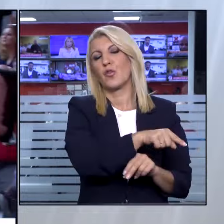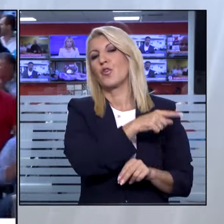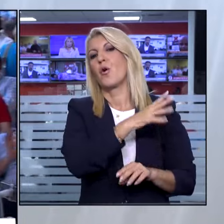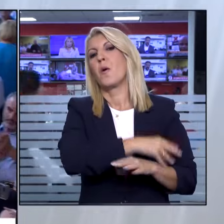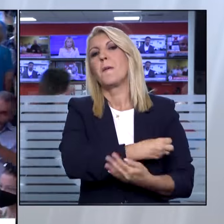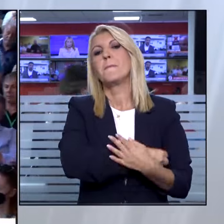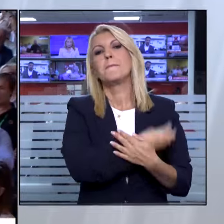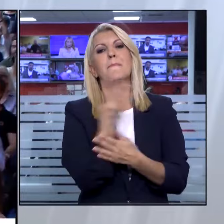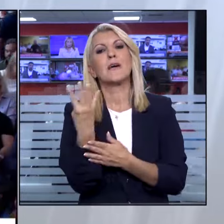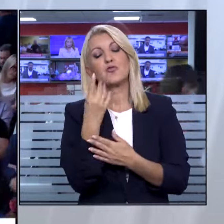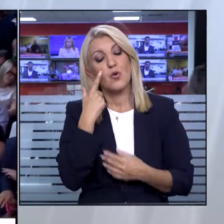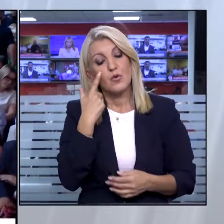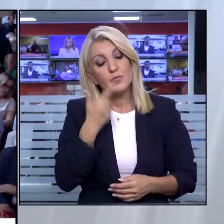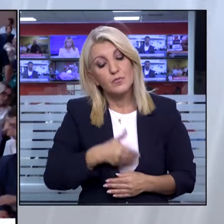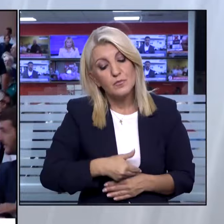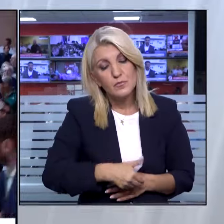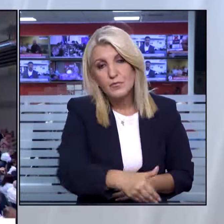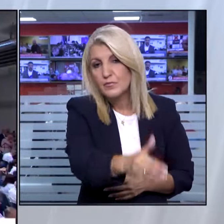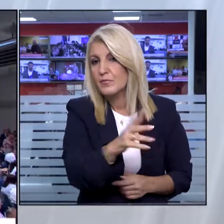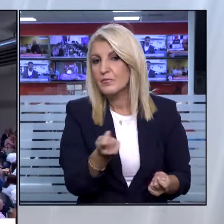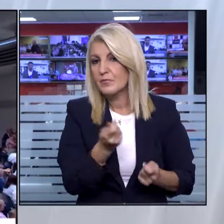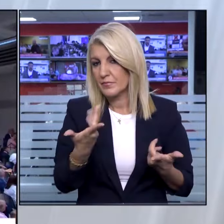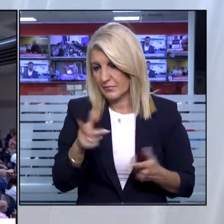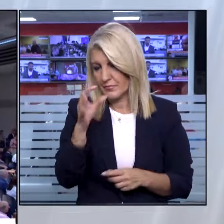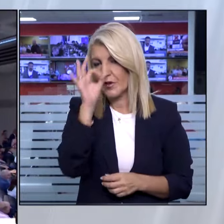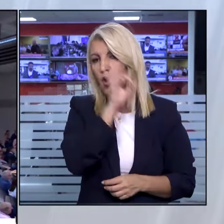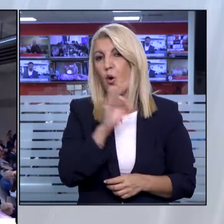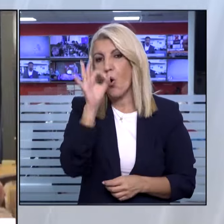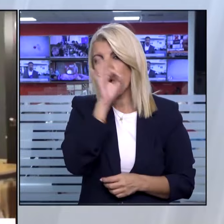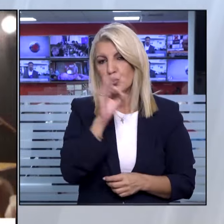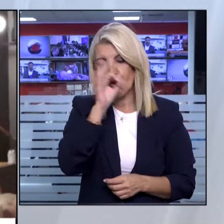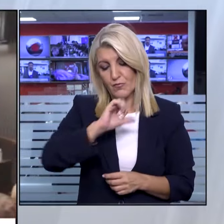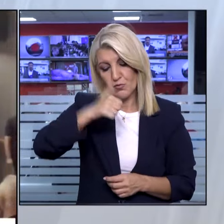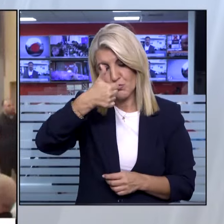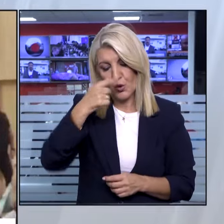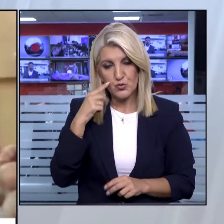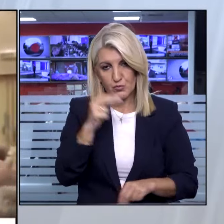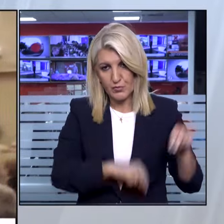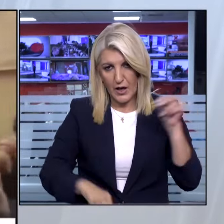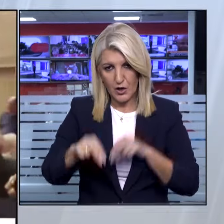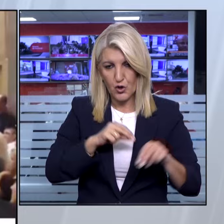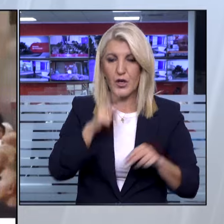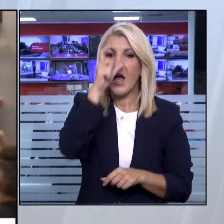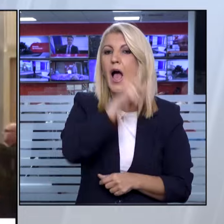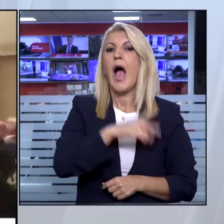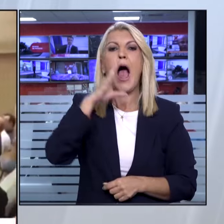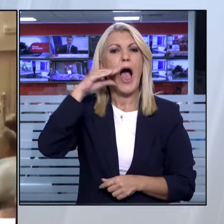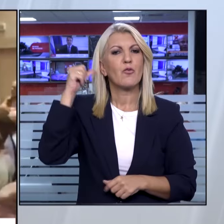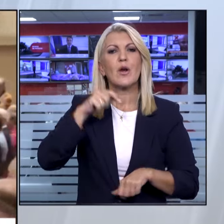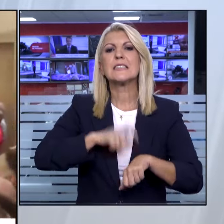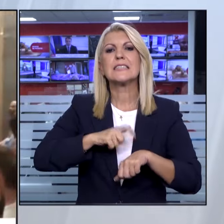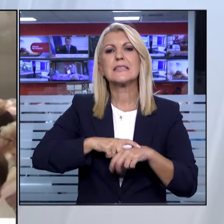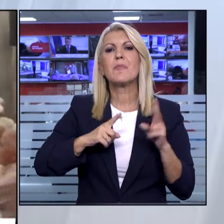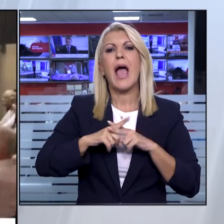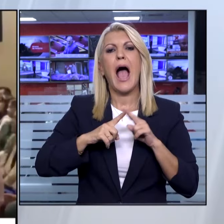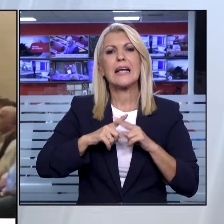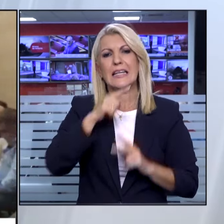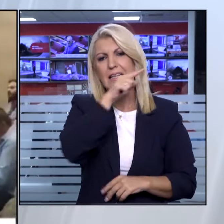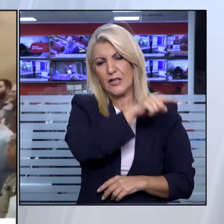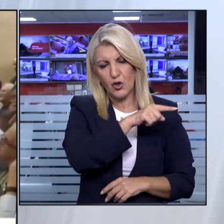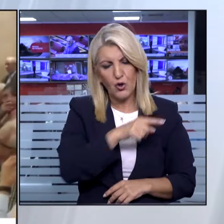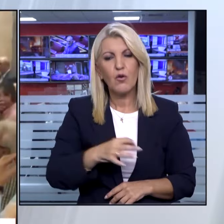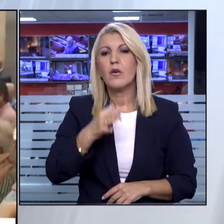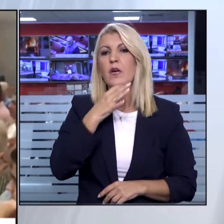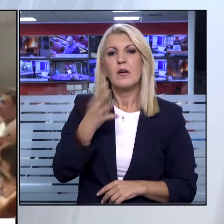αρχές Οκτωβρίου, χωρίς πάντως να εκλείπουν οι αιχμές ένθεν κακήθεν. Ο Νίκος Ανδρουλάκης από το Αγρίνιο επέστρεψε τις βολές που δέχεται για